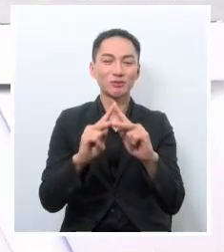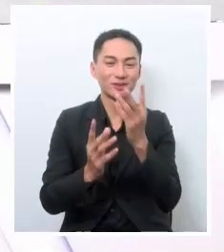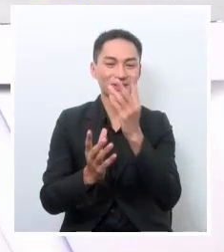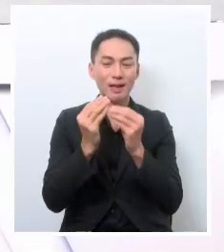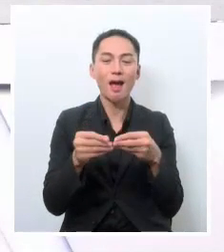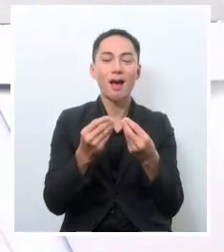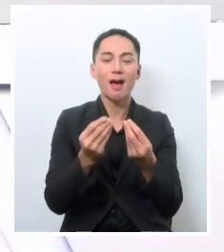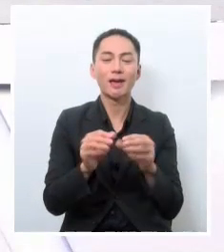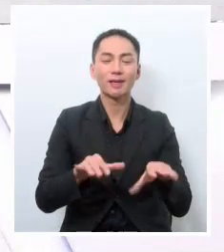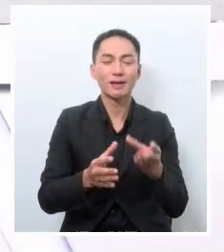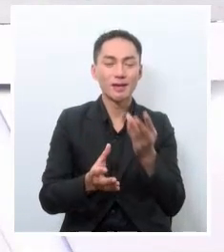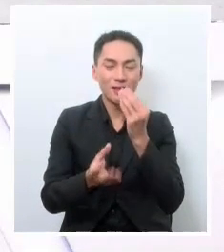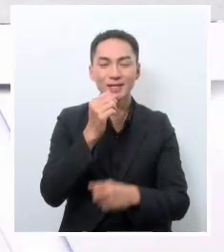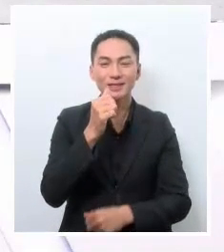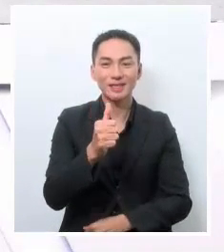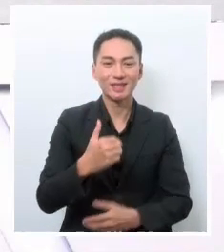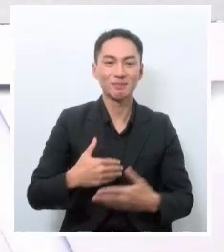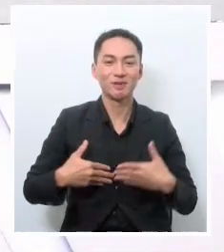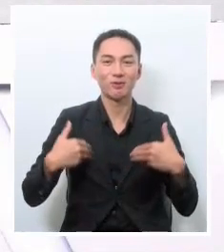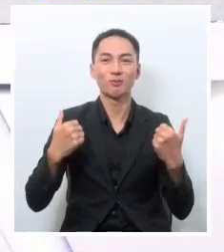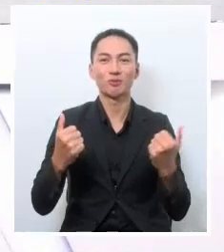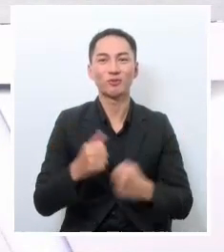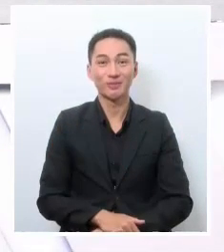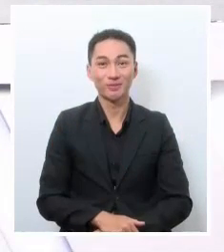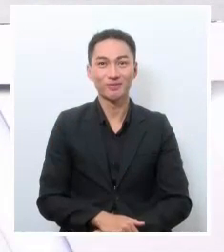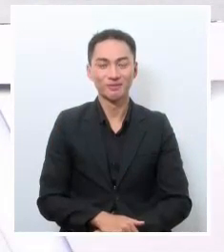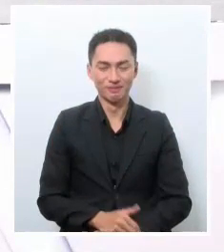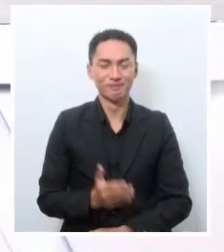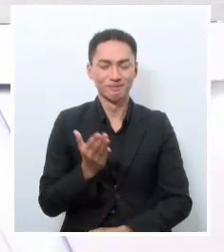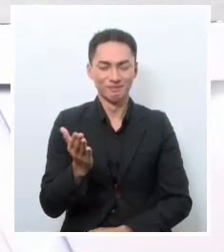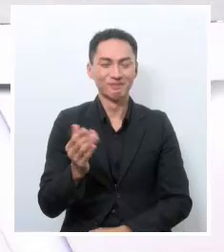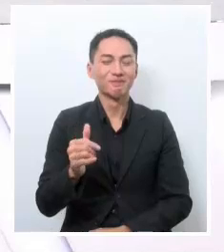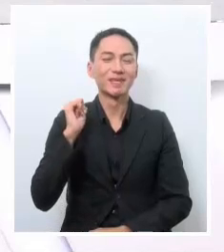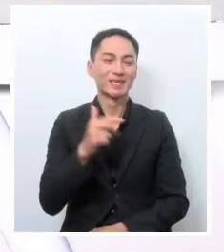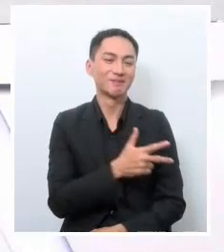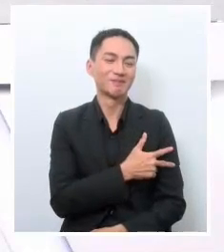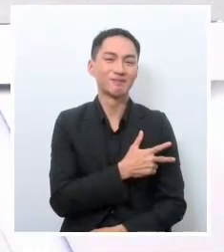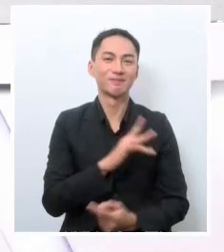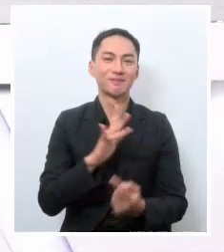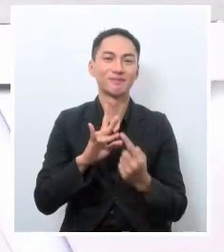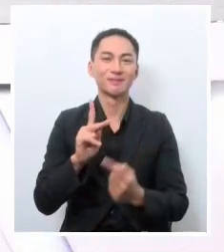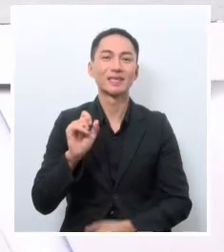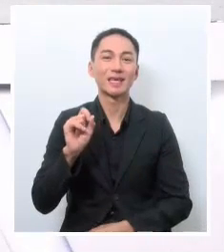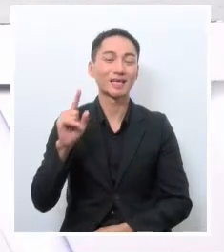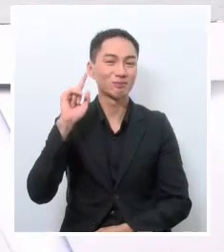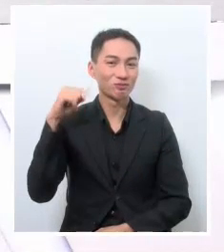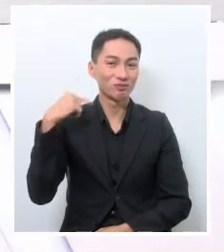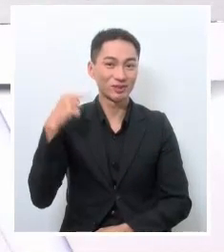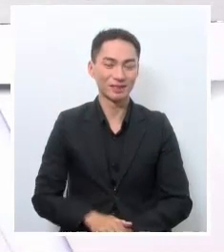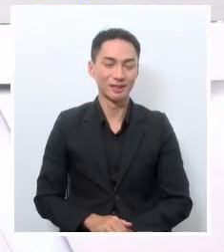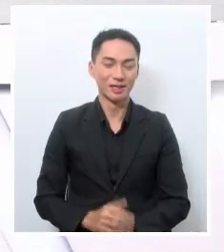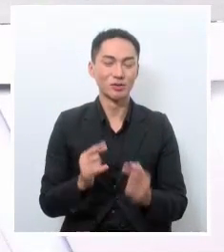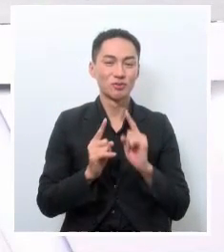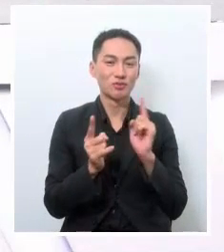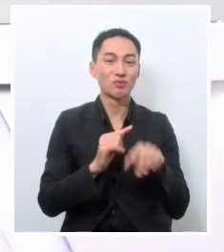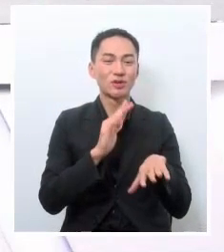ความสุขค่ะเรายังคงอยู่กับท่านดรเกตทิปสุภาวิตาท่านรองเลขาธิการคณะกรรมการการศึกษาขั้นพื้นฐานนะคะในช่วงชวนคิด